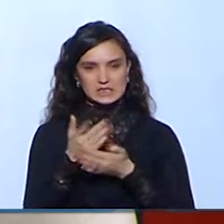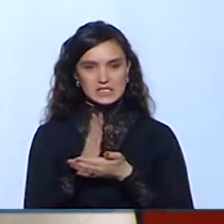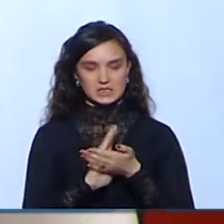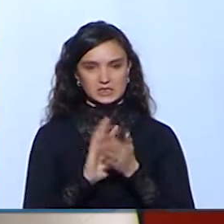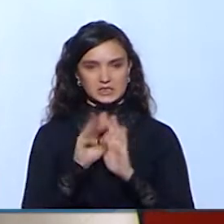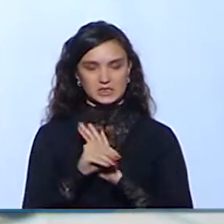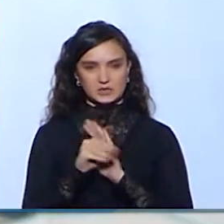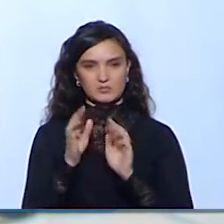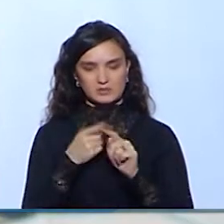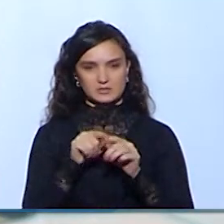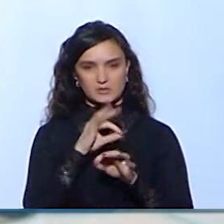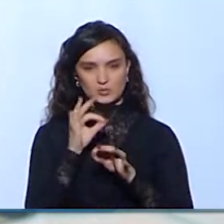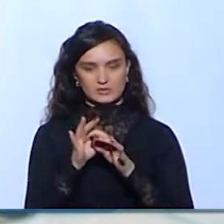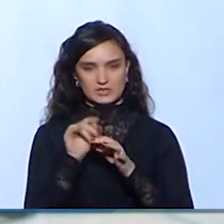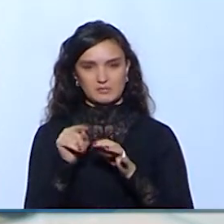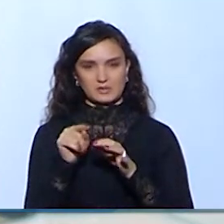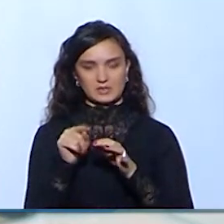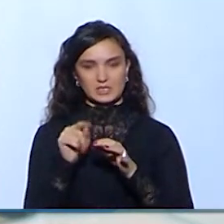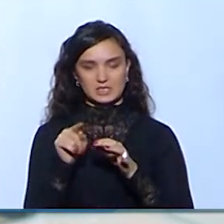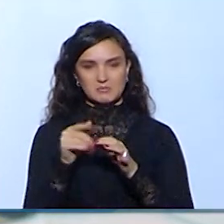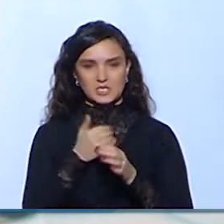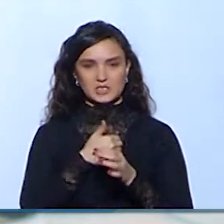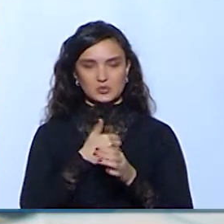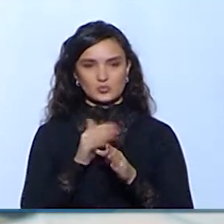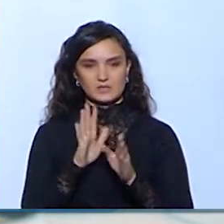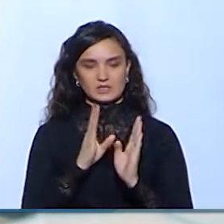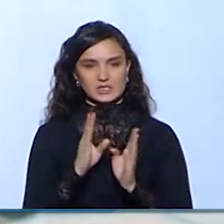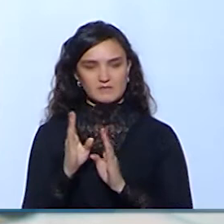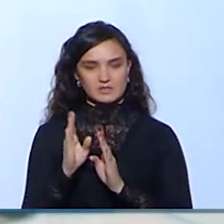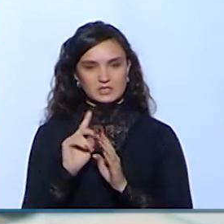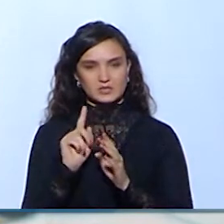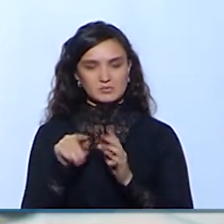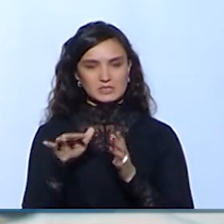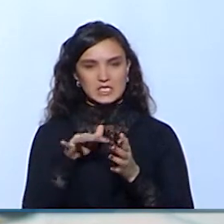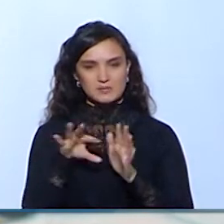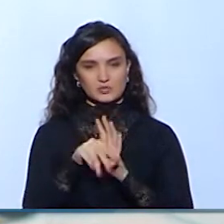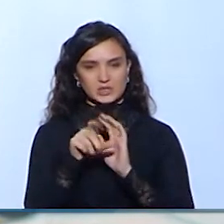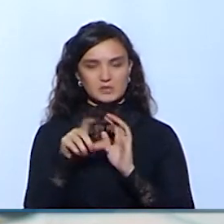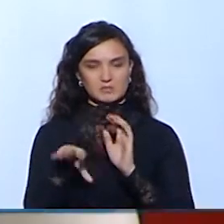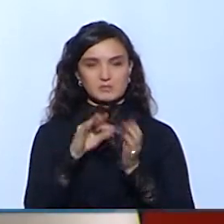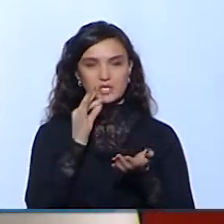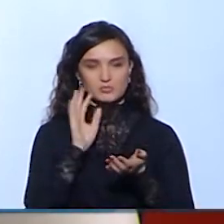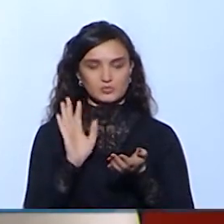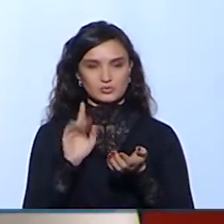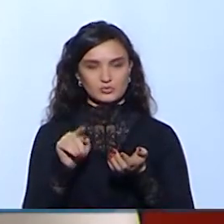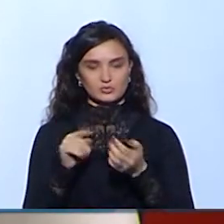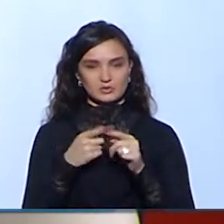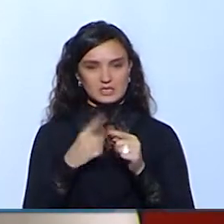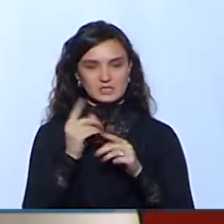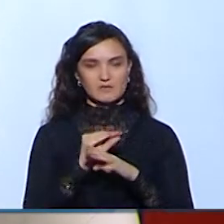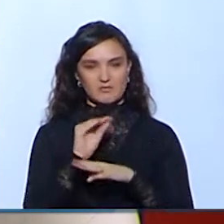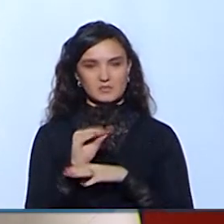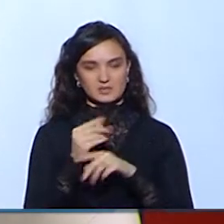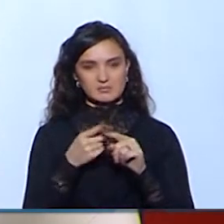ნაწილი, რომელიც პასუხისმგებელია თუნდაც იმ არასასურველ ქცევებზე, რომელიც გარემოში ადამიანებს არ მოწონთ და ერთსაც